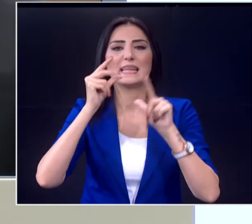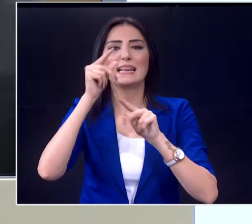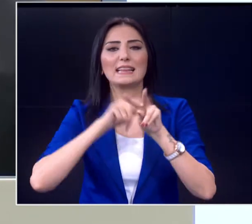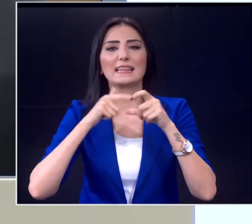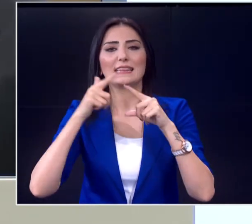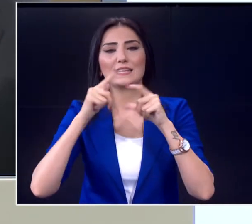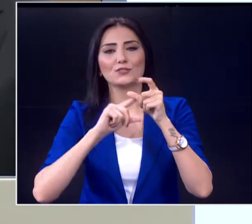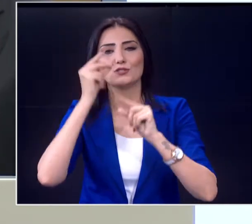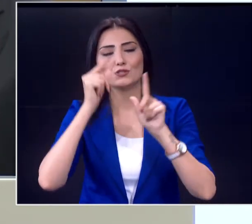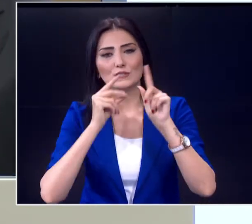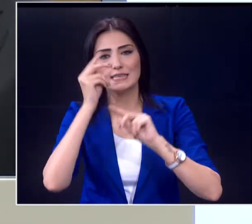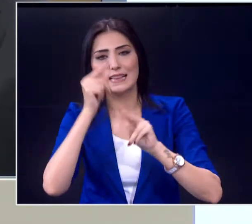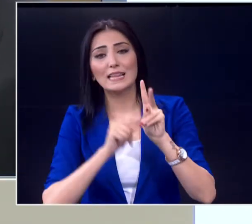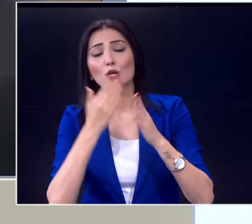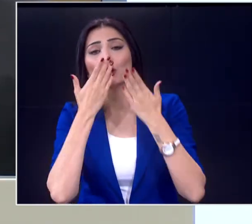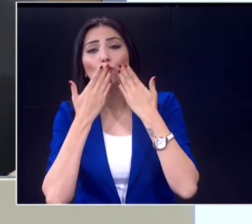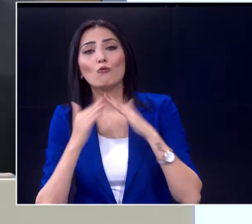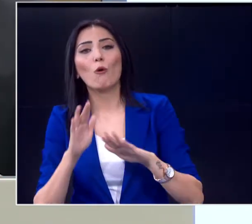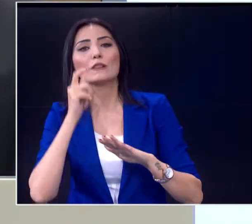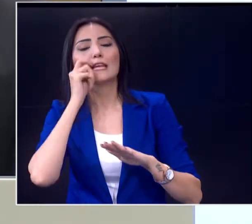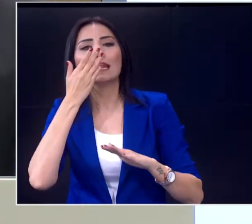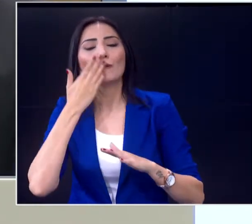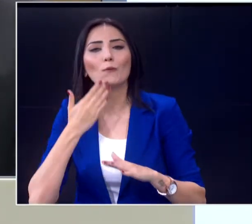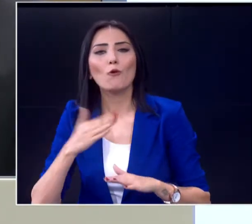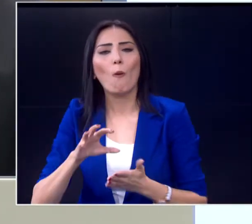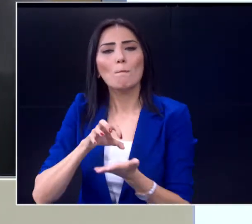Dini milliyetçilik yok. Bölgesel